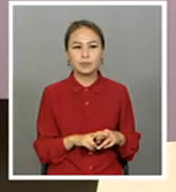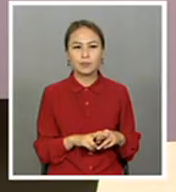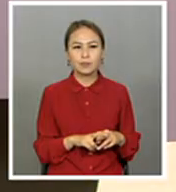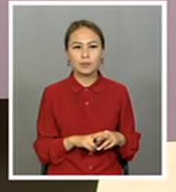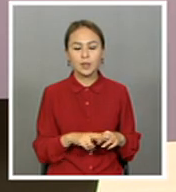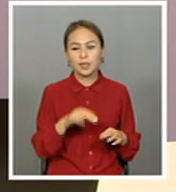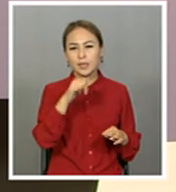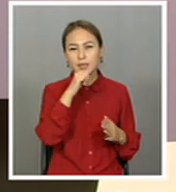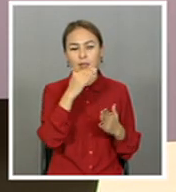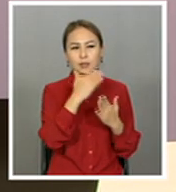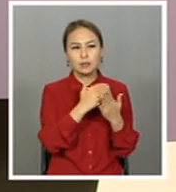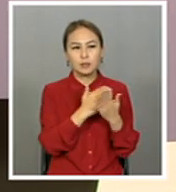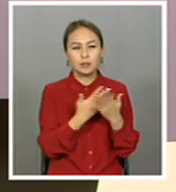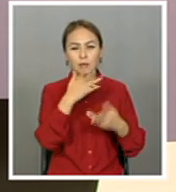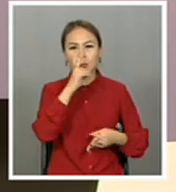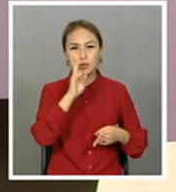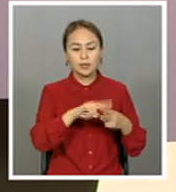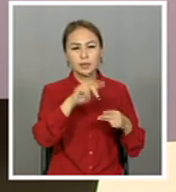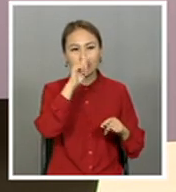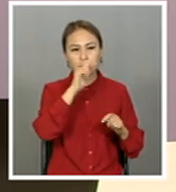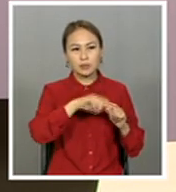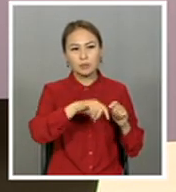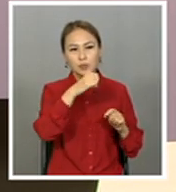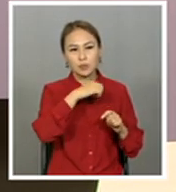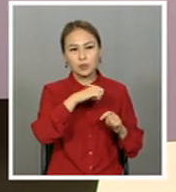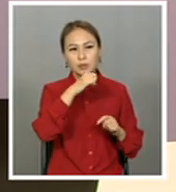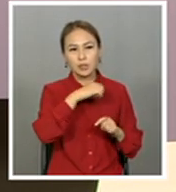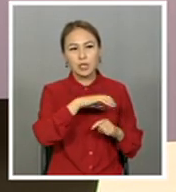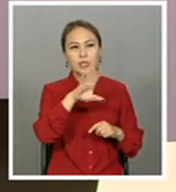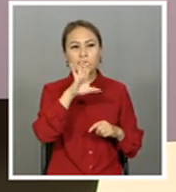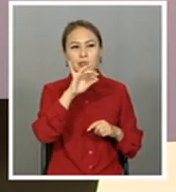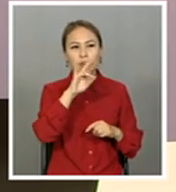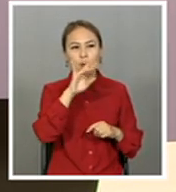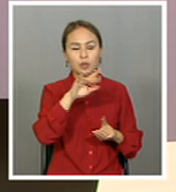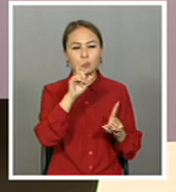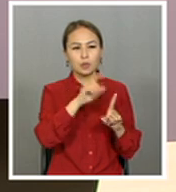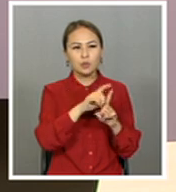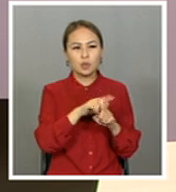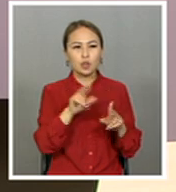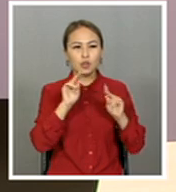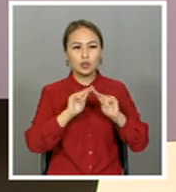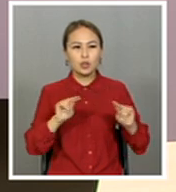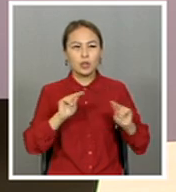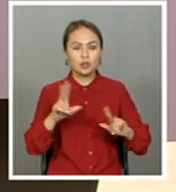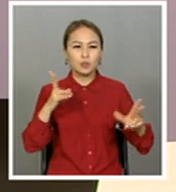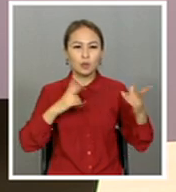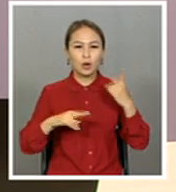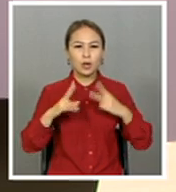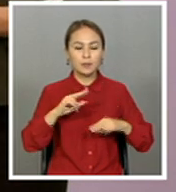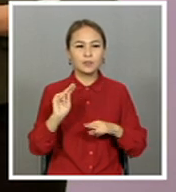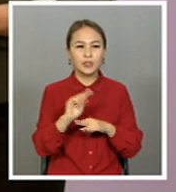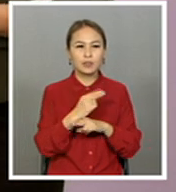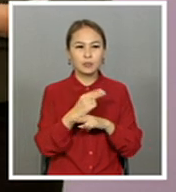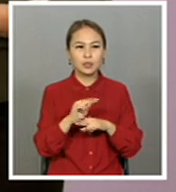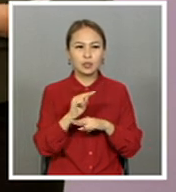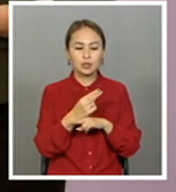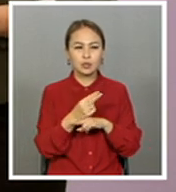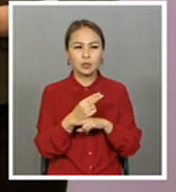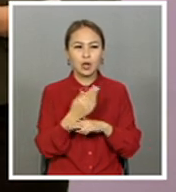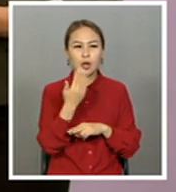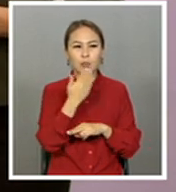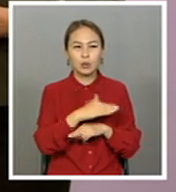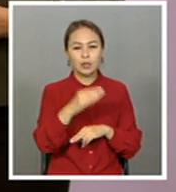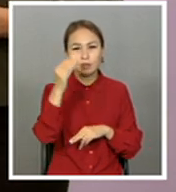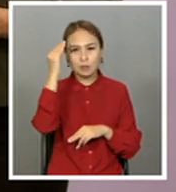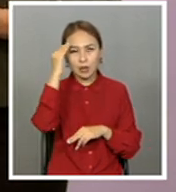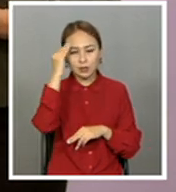Жіктеп болсақ, тексеріп көрейік. Синоним сөздер – ұстаз, мұғалім, тәрбиеші. Бұлардың